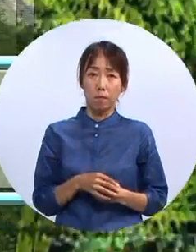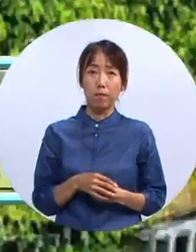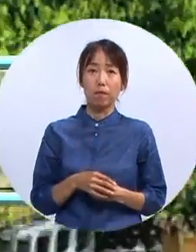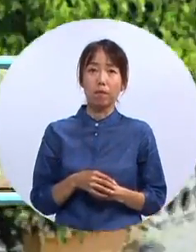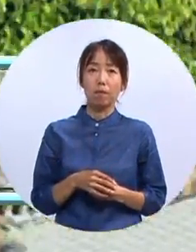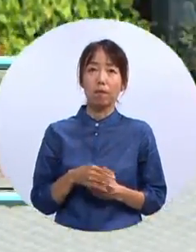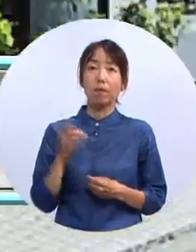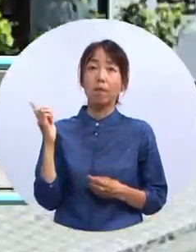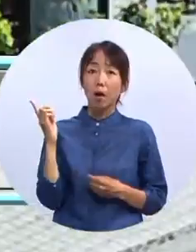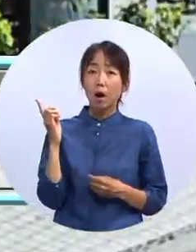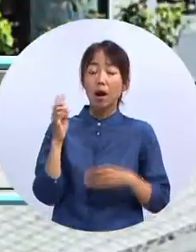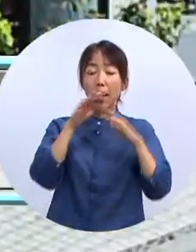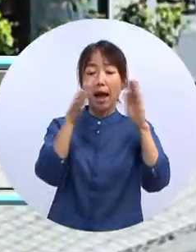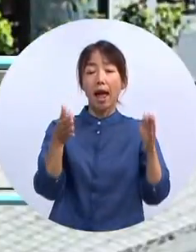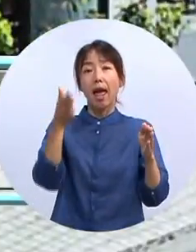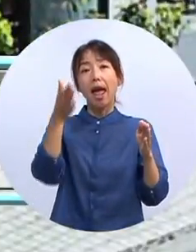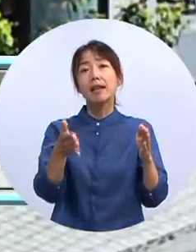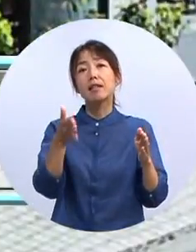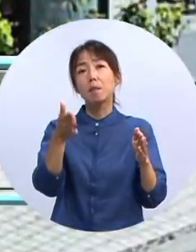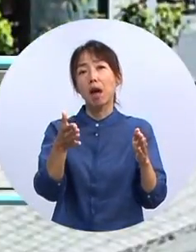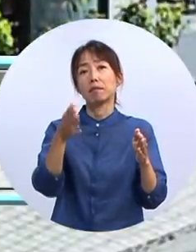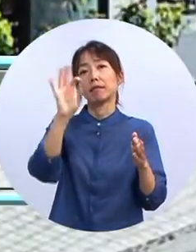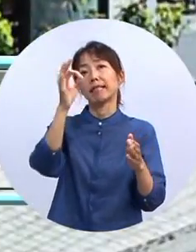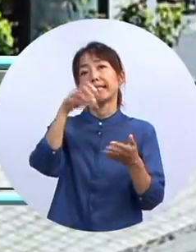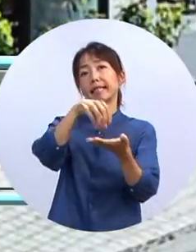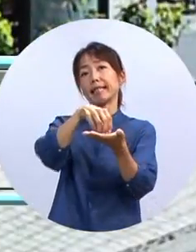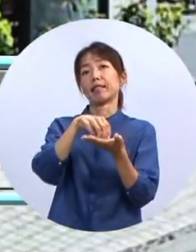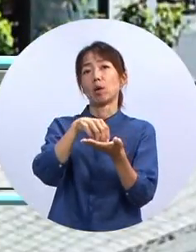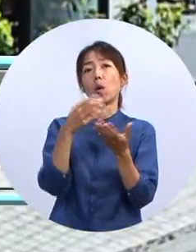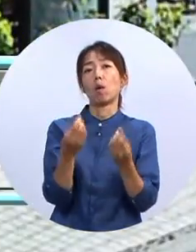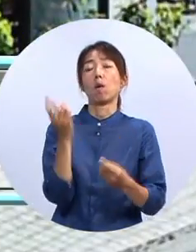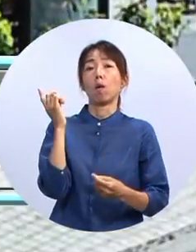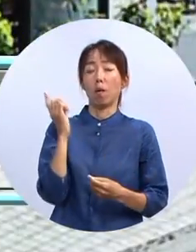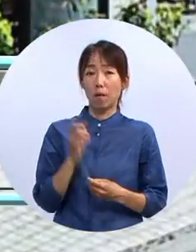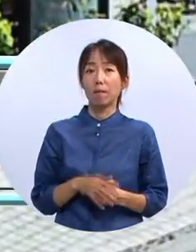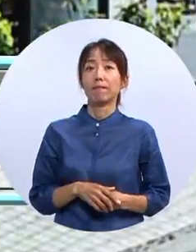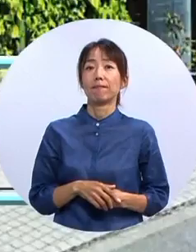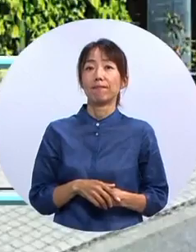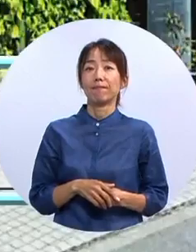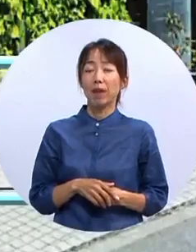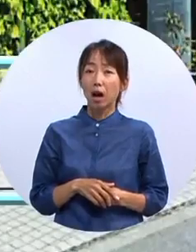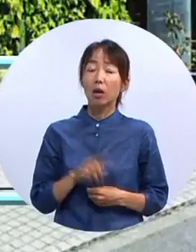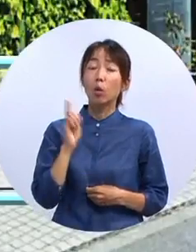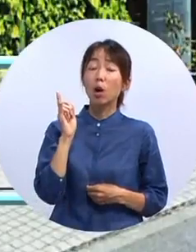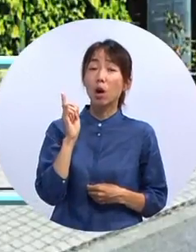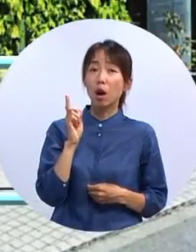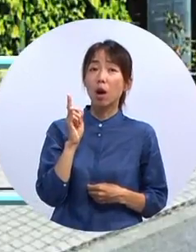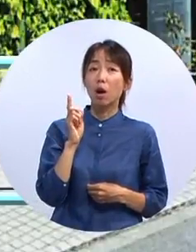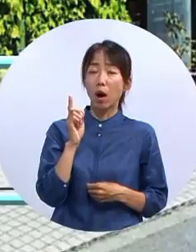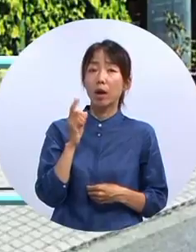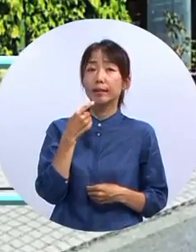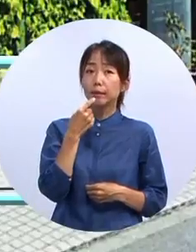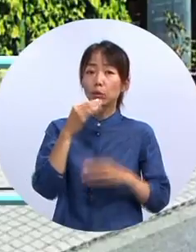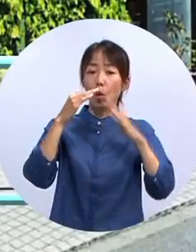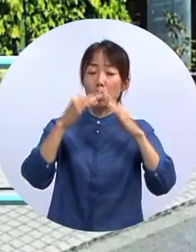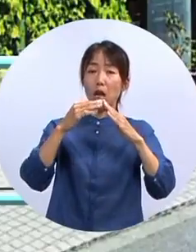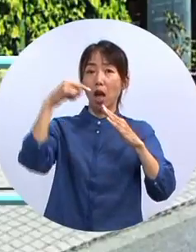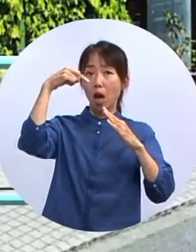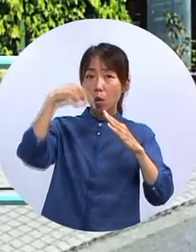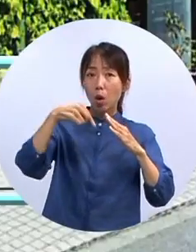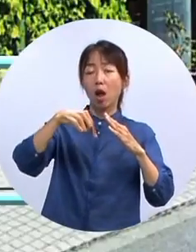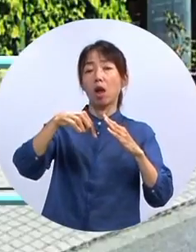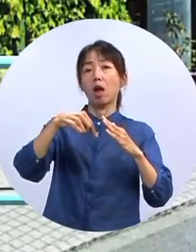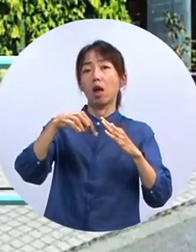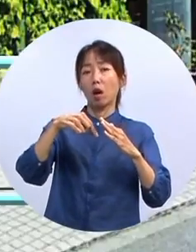こちらが壁面緑化部門の金賞作品になります。 こちらは自分の家ではこんな感じで緑化してい